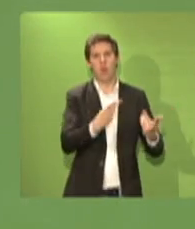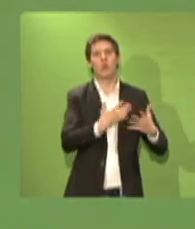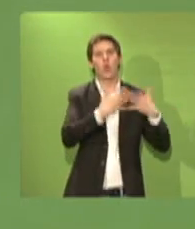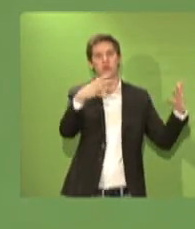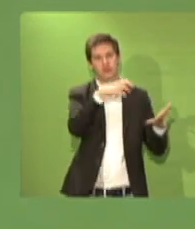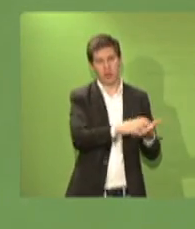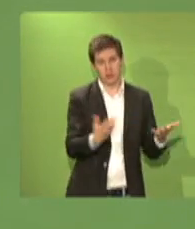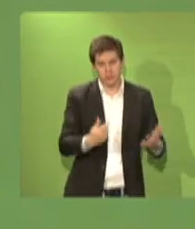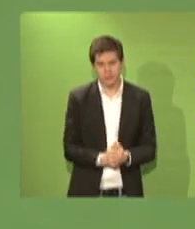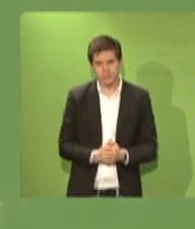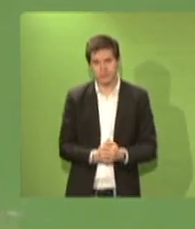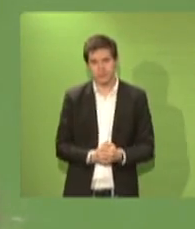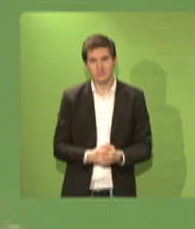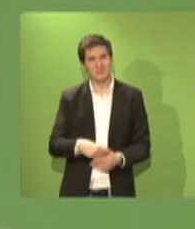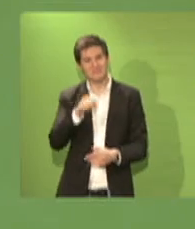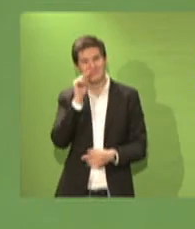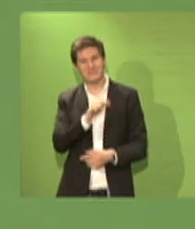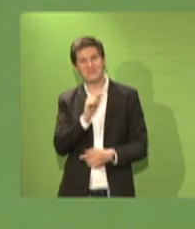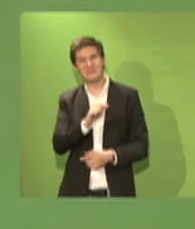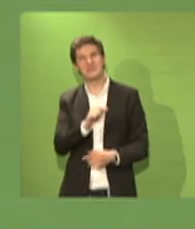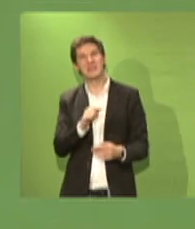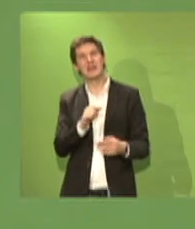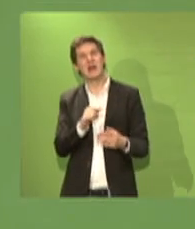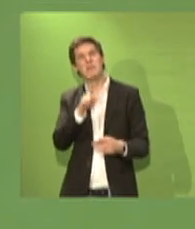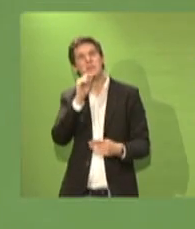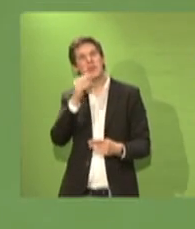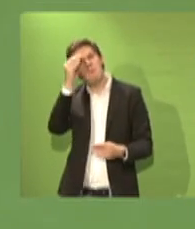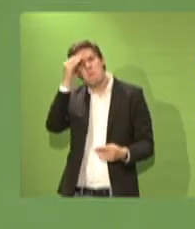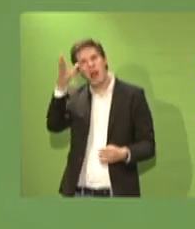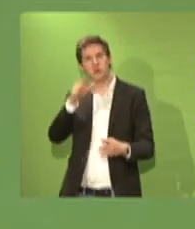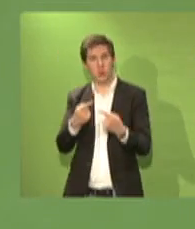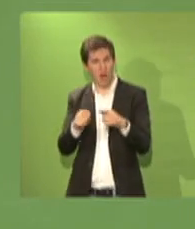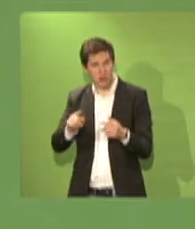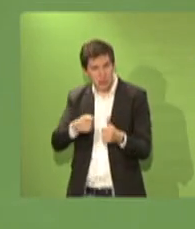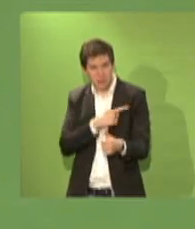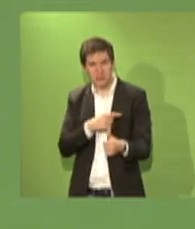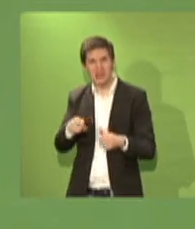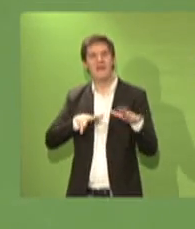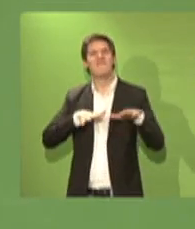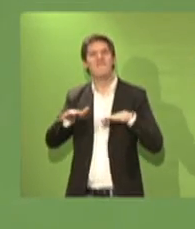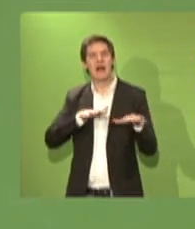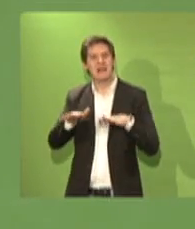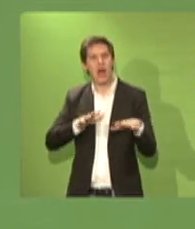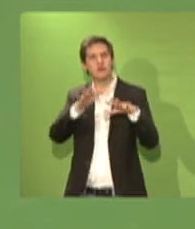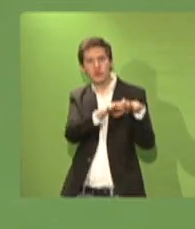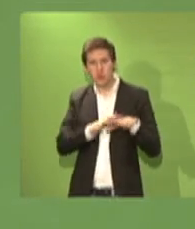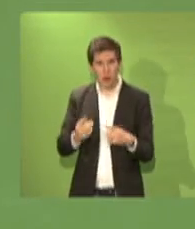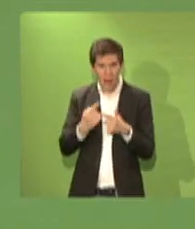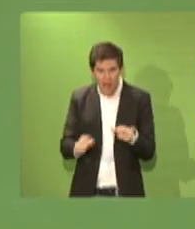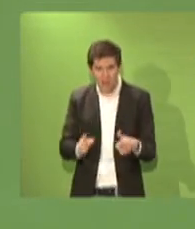Großstädten aufwachsen. Sie erleben andere Bildungsangebote, andere Verkehrsinfrastruktur, ein